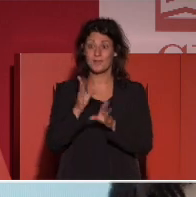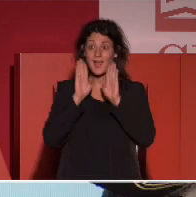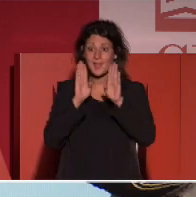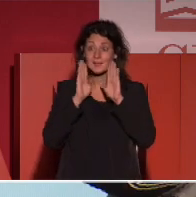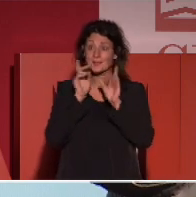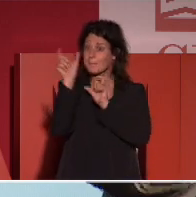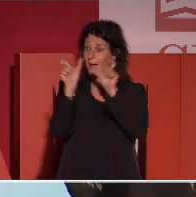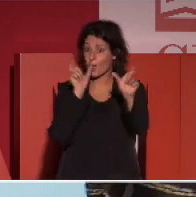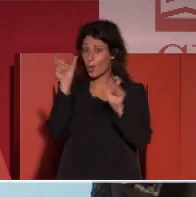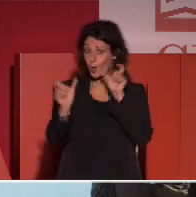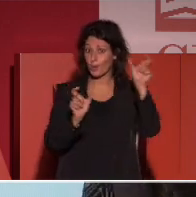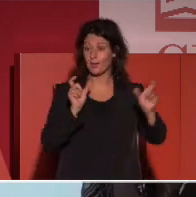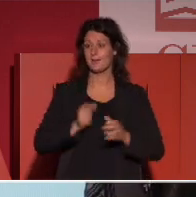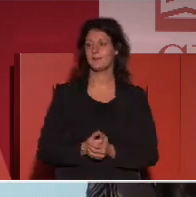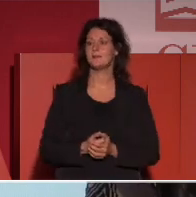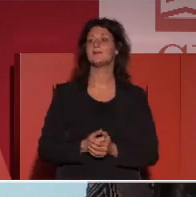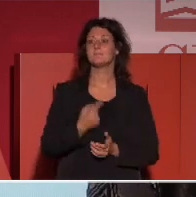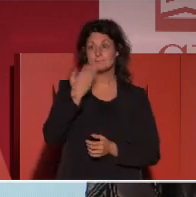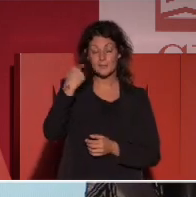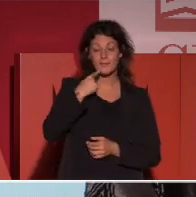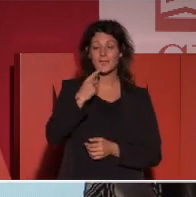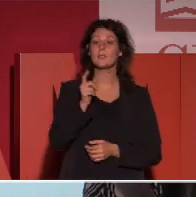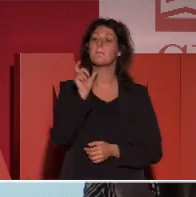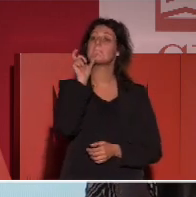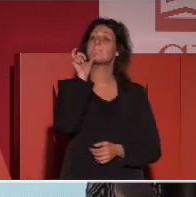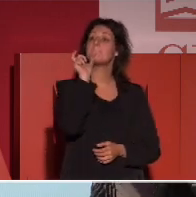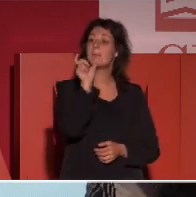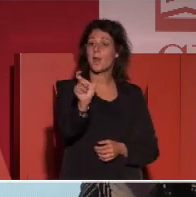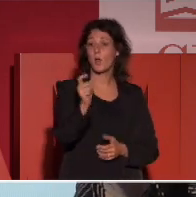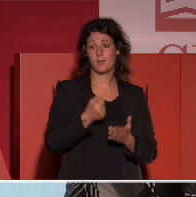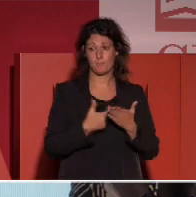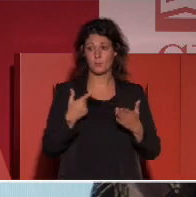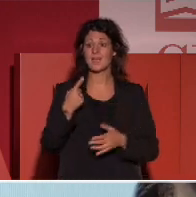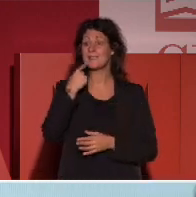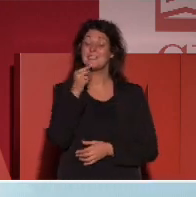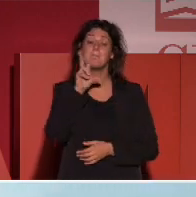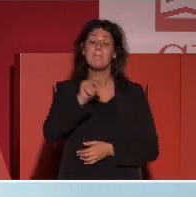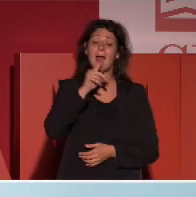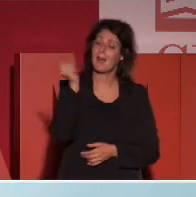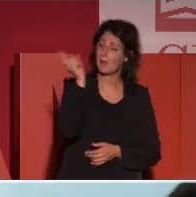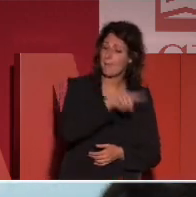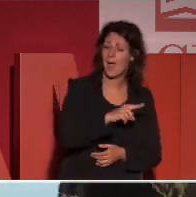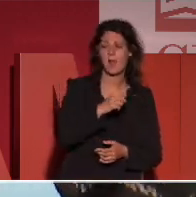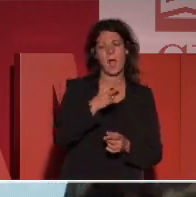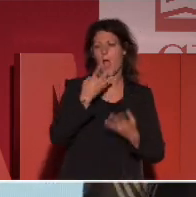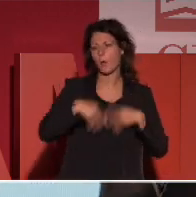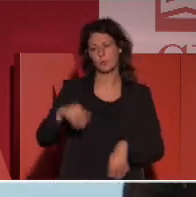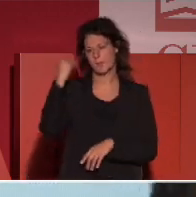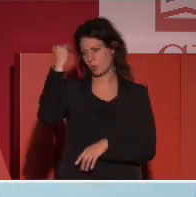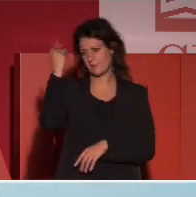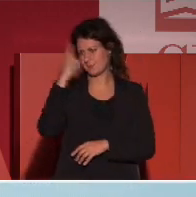come diceva nanni moretti e parole sono importanti e che parla male pensa male ma è proprio questo di cui secondo me vai via tu